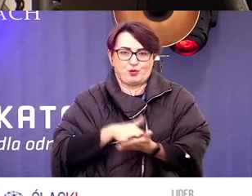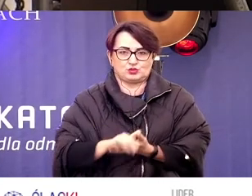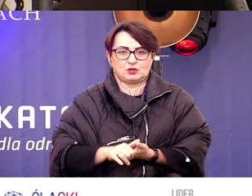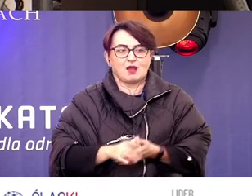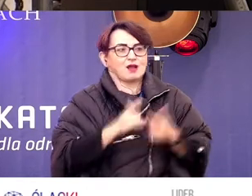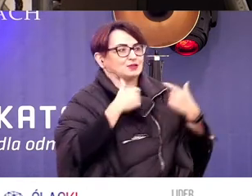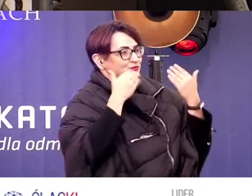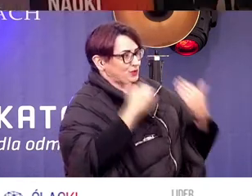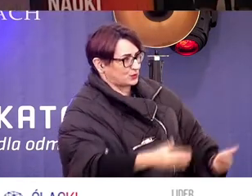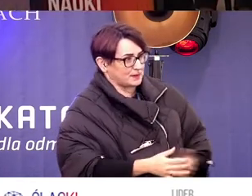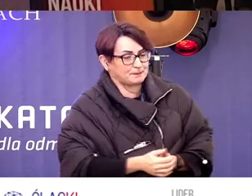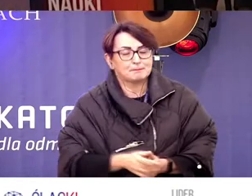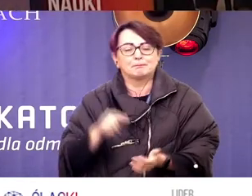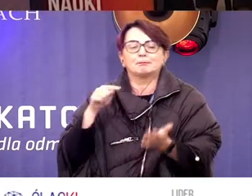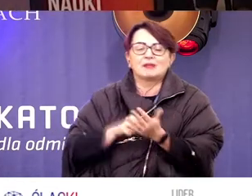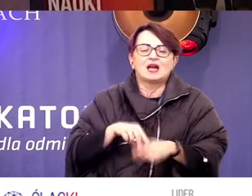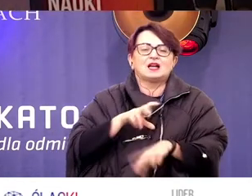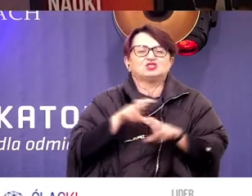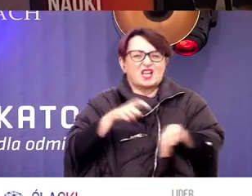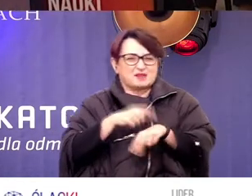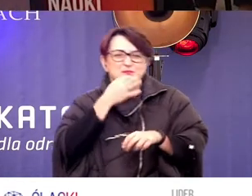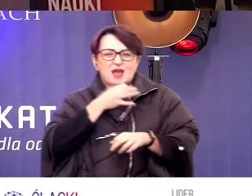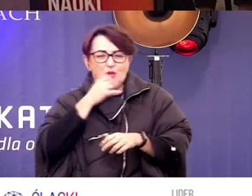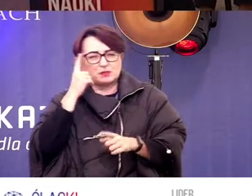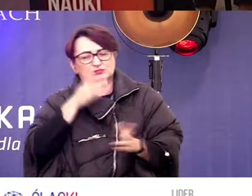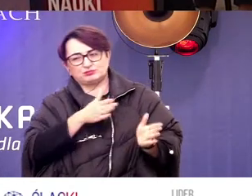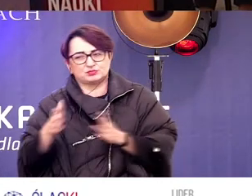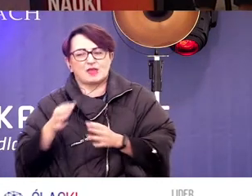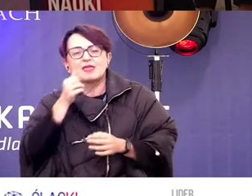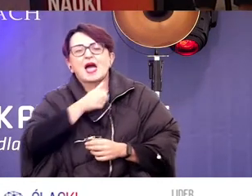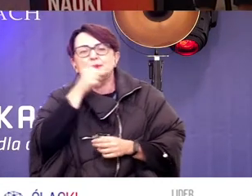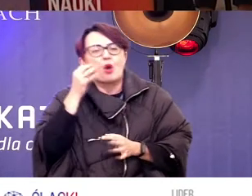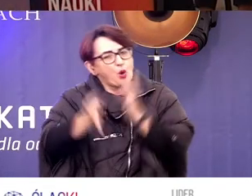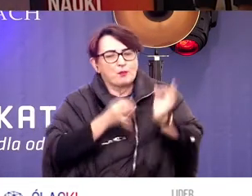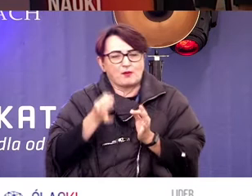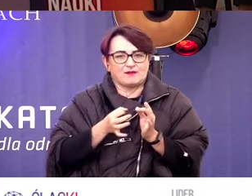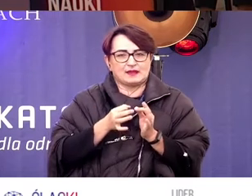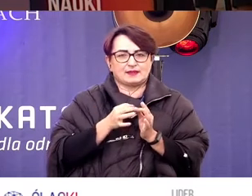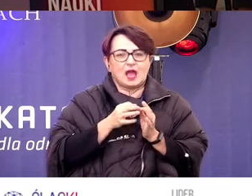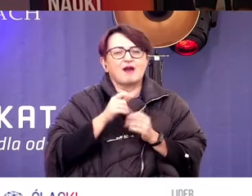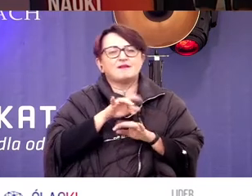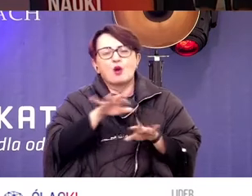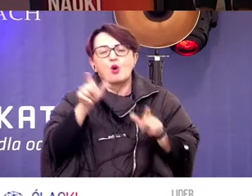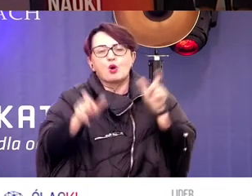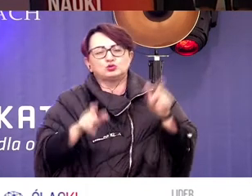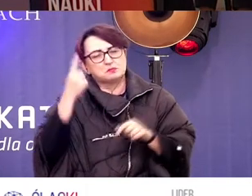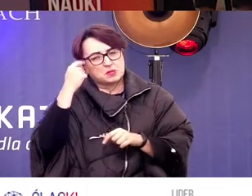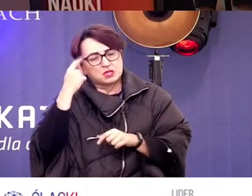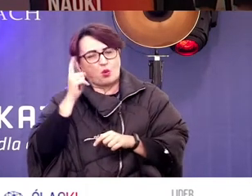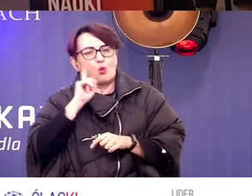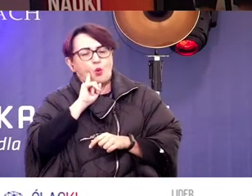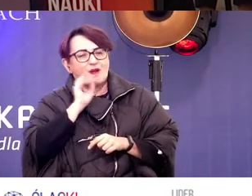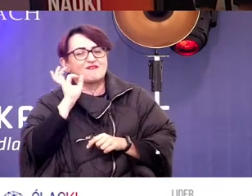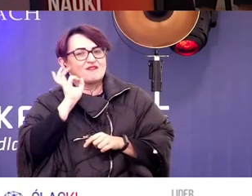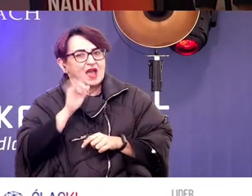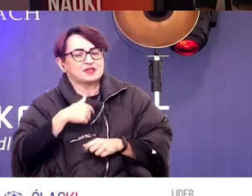Dziękuję bardzo. No właśnie, czasu mamy niewiele, więc myślę sobie, przejdźmy od razu do tych tajemnic. Bardzo wiele osób ma takie przekonanie, że fajnie jest